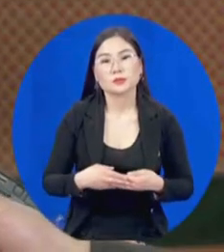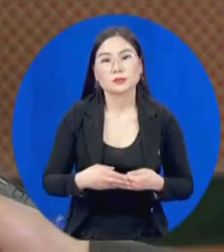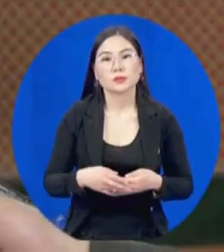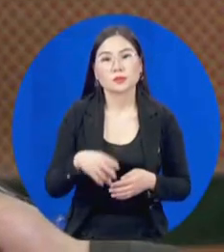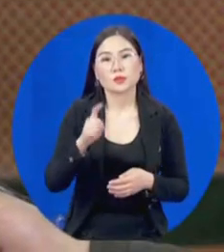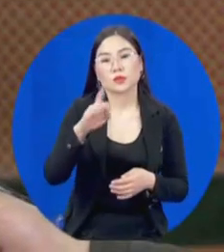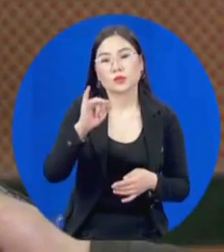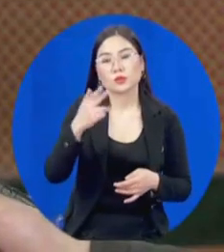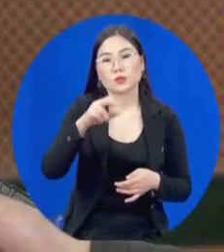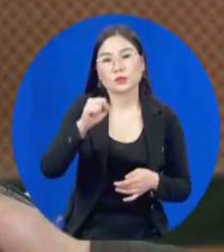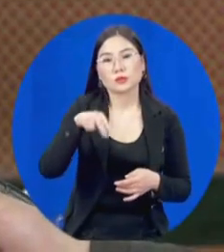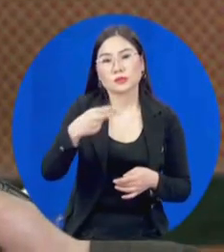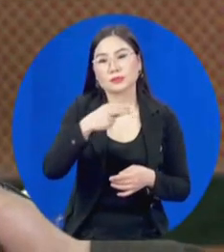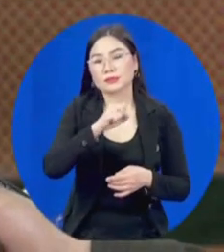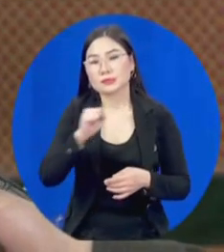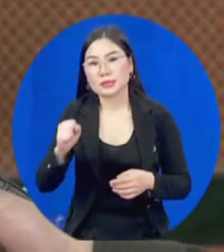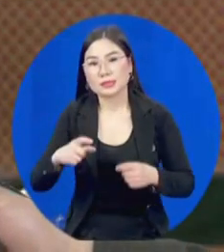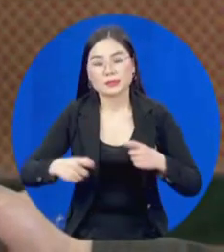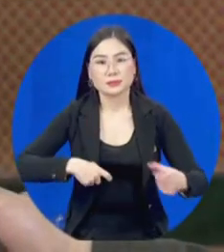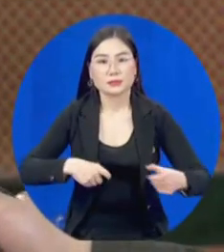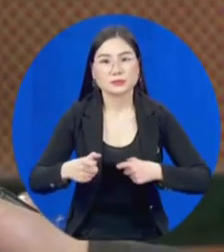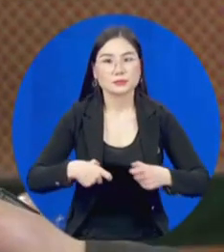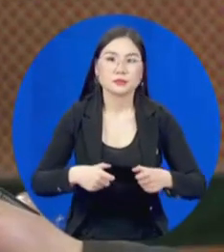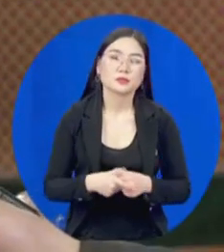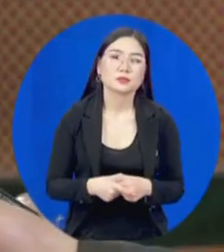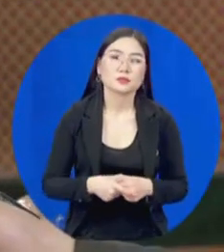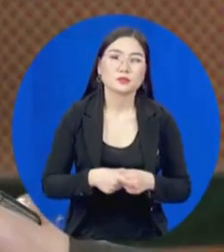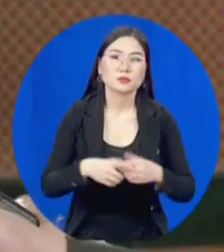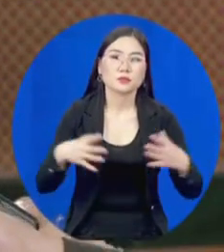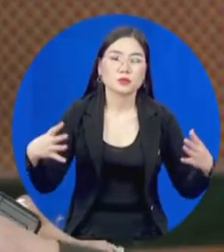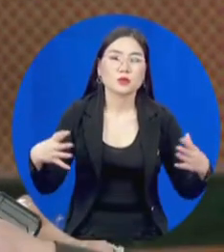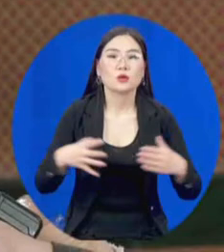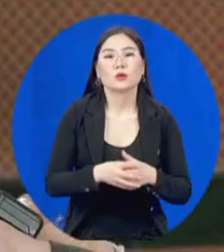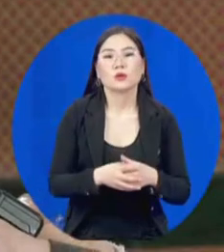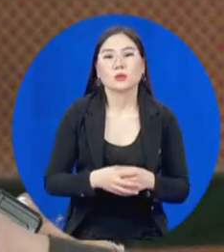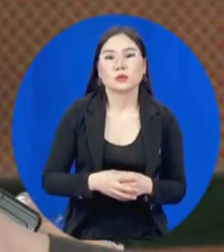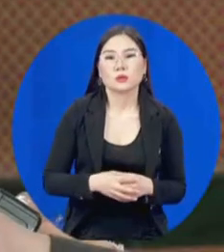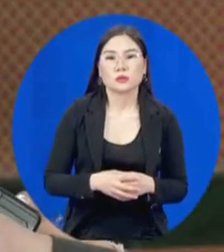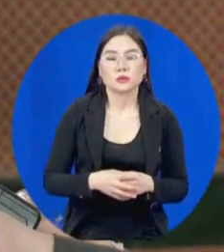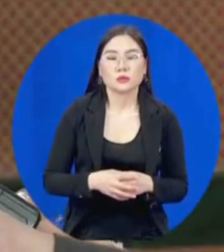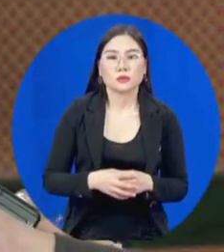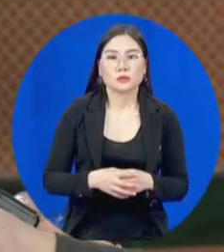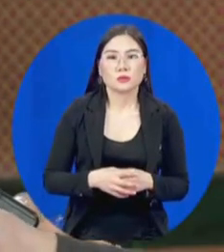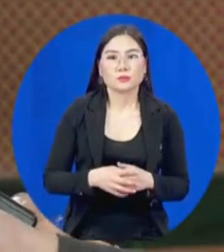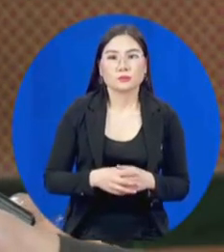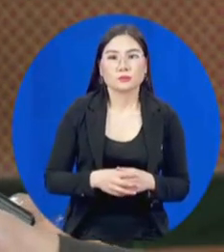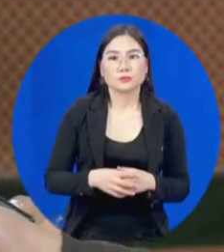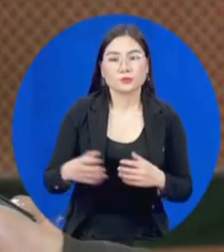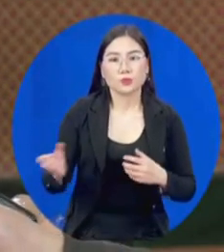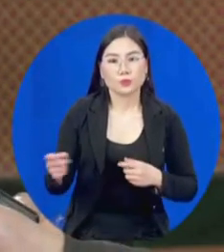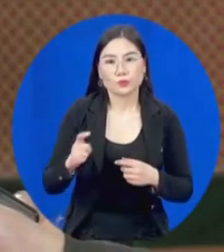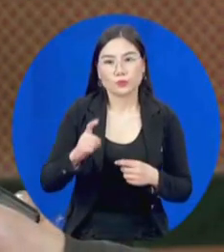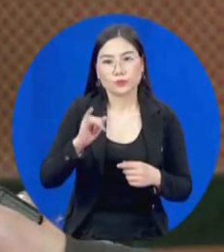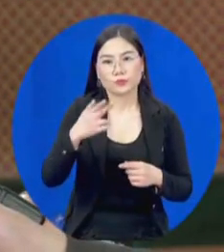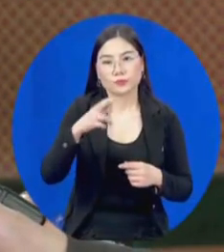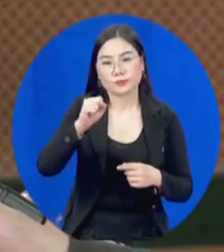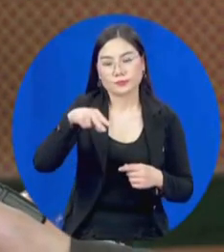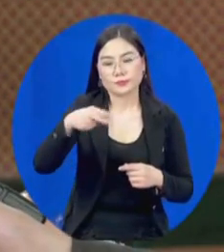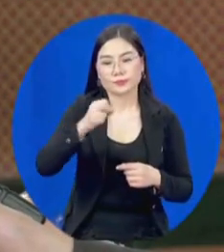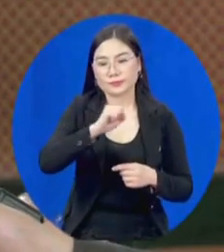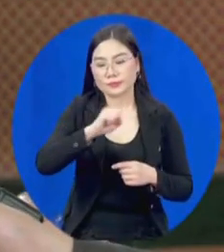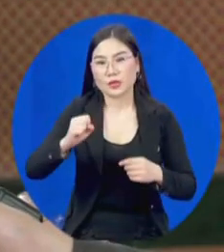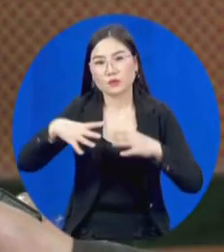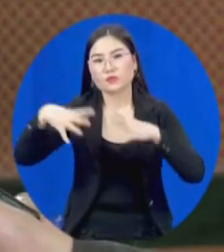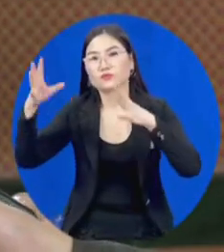худалдаа чухалчилдаг улс. Эдийн засгийн ер нь том одоо хөдөлгөгч хүч нь эдийн засгийн хөгжлийн нэгс бол худаа байдаг. Тэмцээс